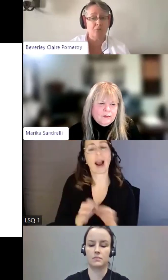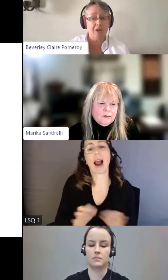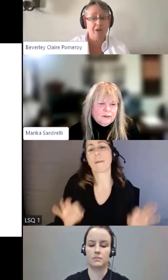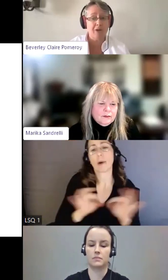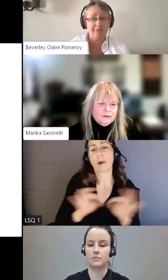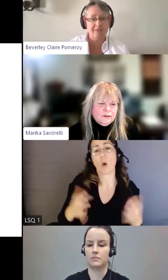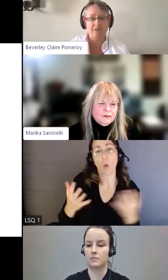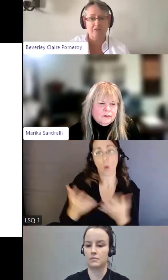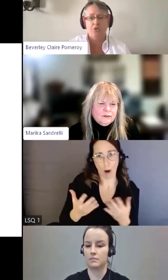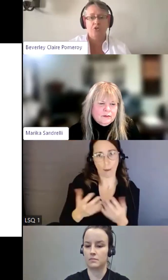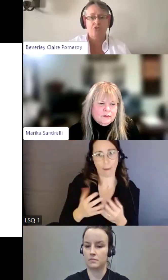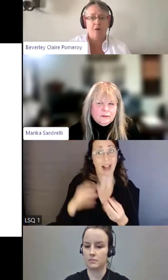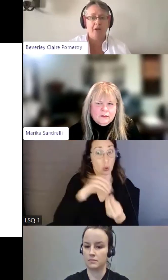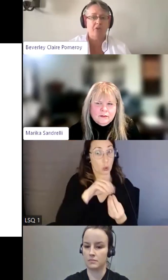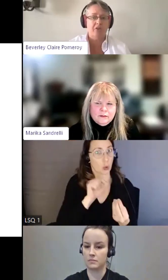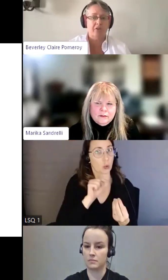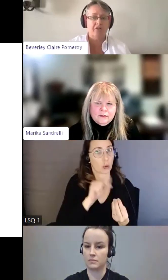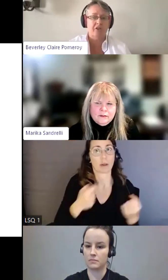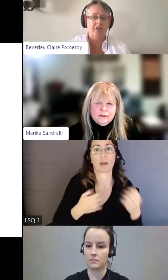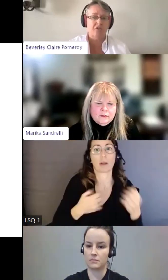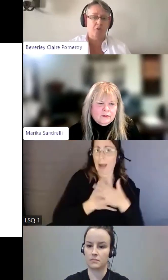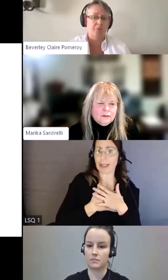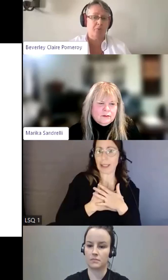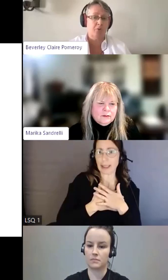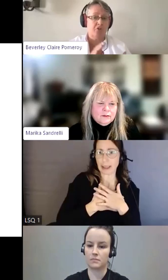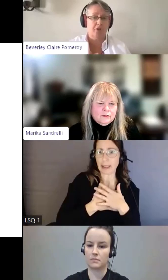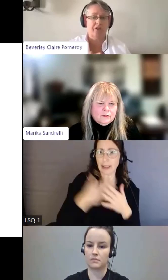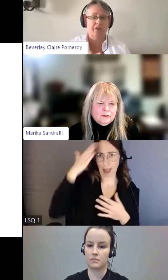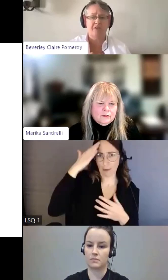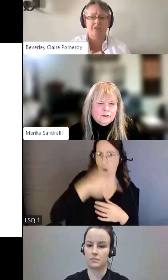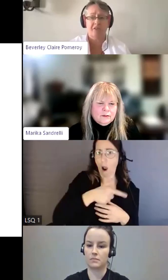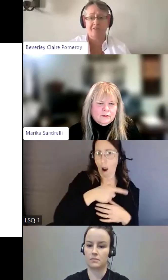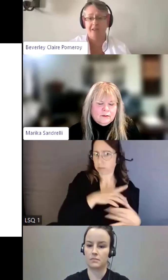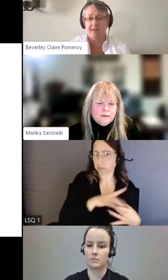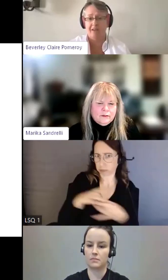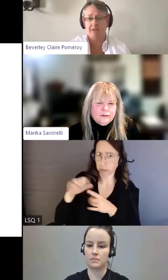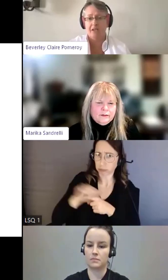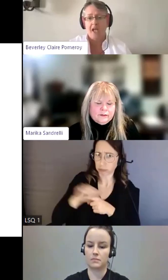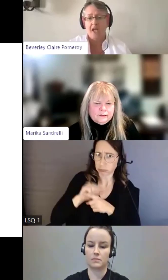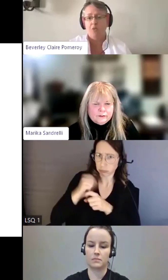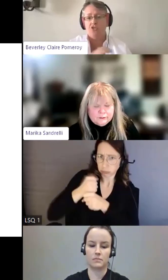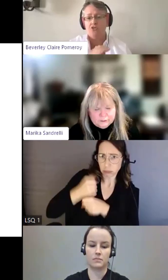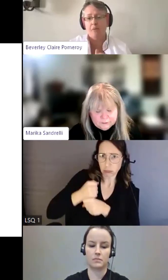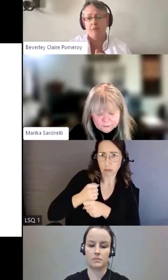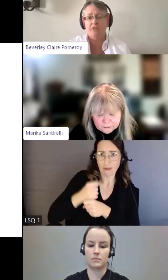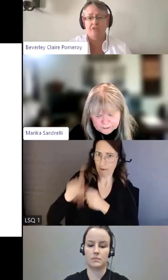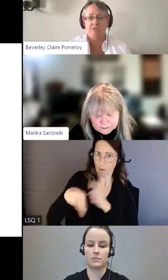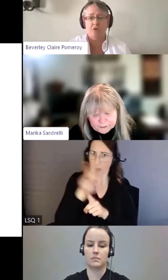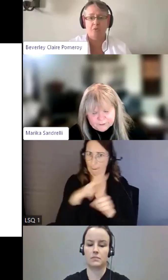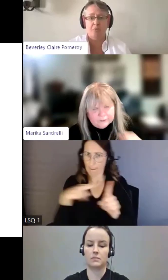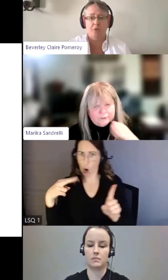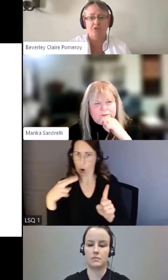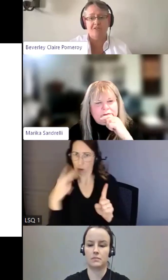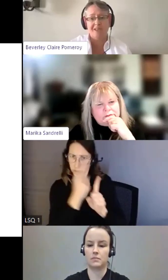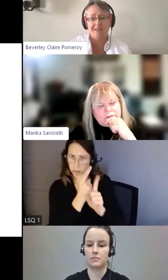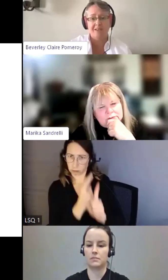pratique et d'adopter donc une approche qui soit adaptée. Et donc, les communautés auprès